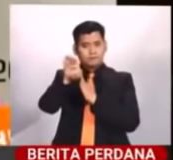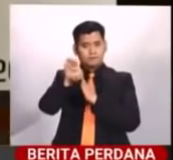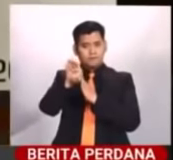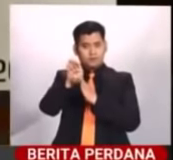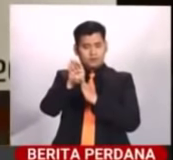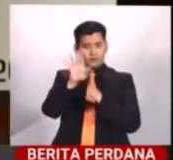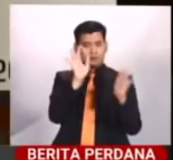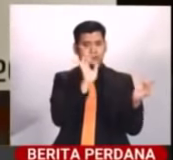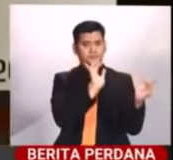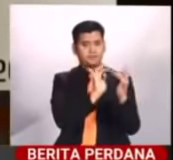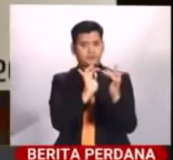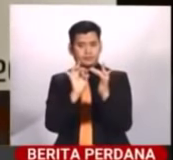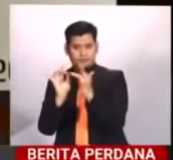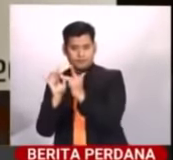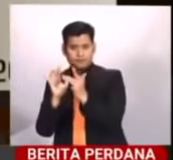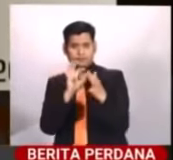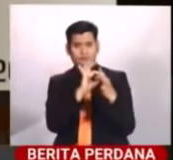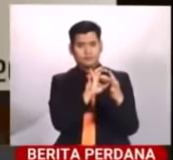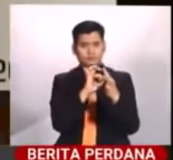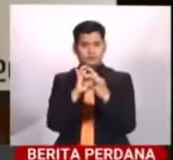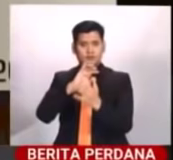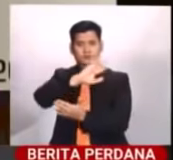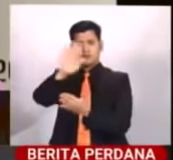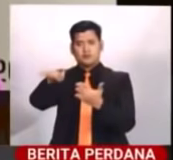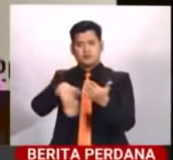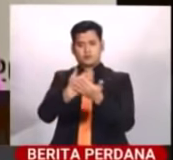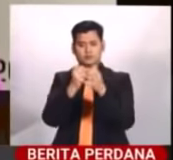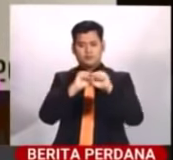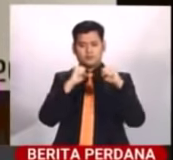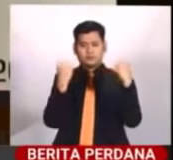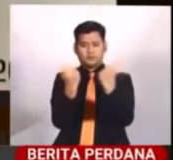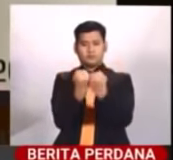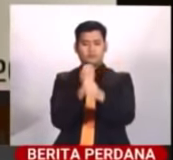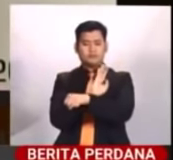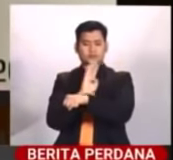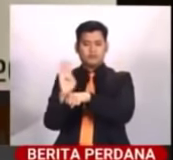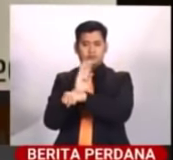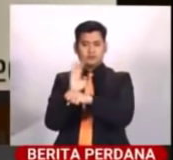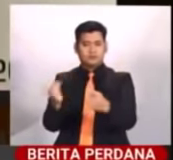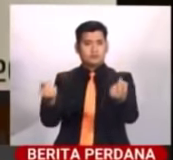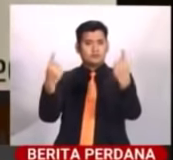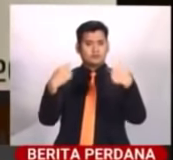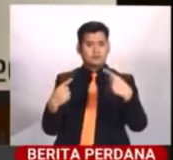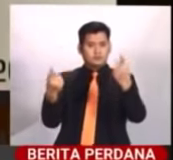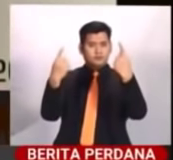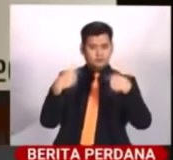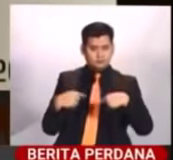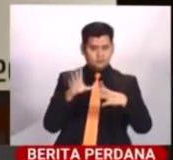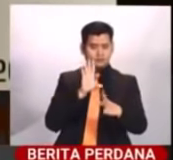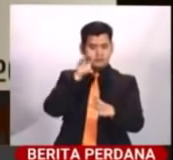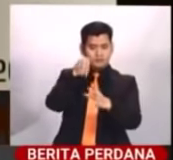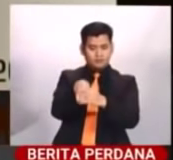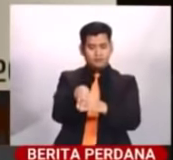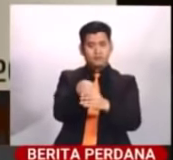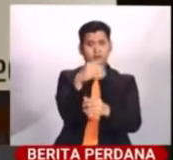the networking between semua syarikat-syarikat ataupun usahawan yang hadir pun, termasuk